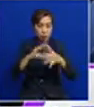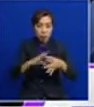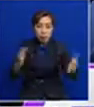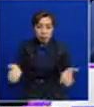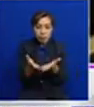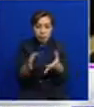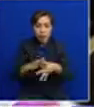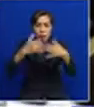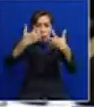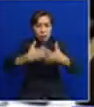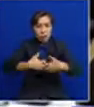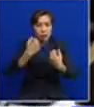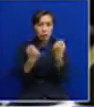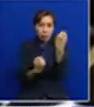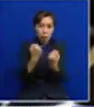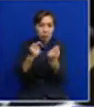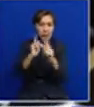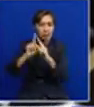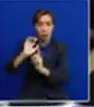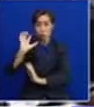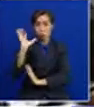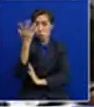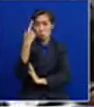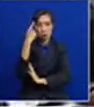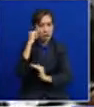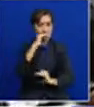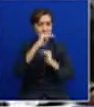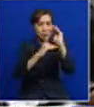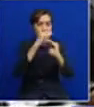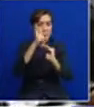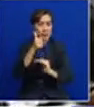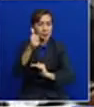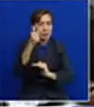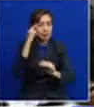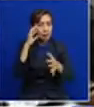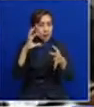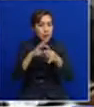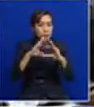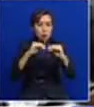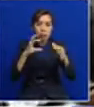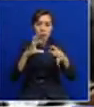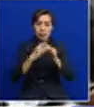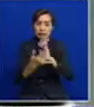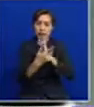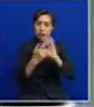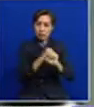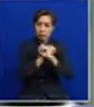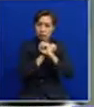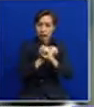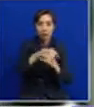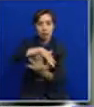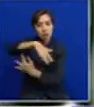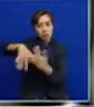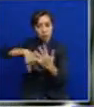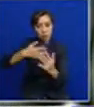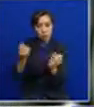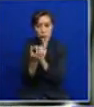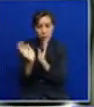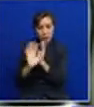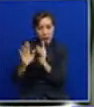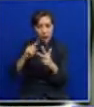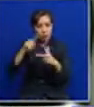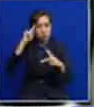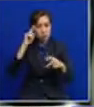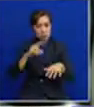และพัฒนาอุตสาหกรรมยานยนต์ทั่วโลกให้มีความก้าวหน้าทั้งในเรื่องเทคโนโลยีความปลอดภัยสิ่งแวดล้อมและการพัฒนาประ